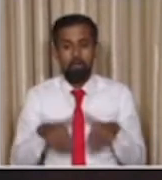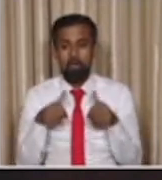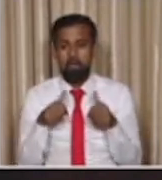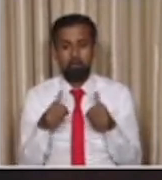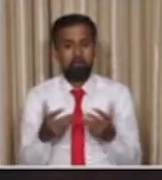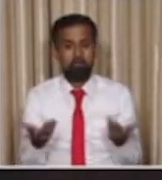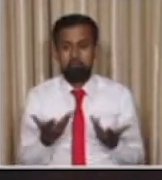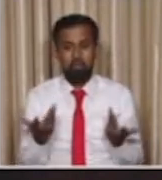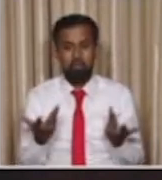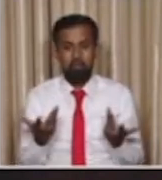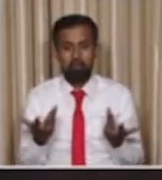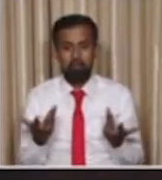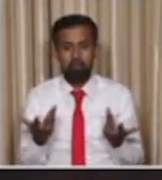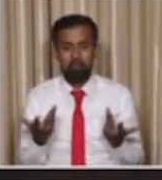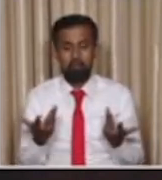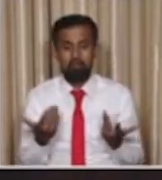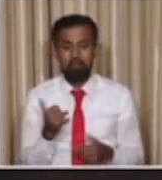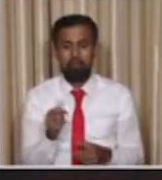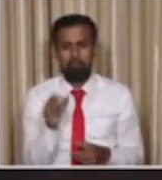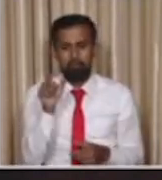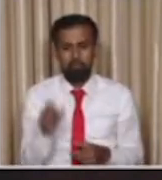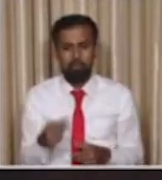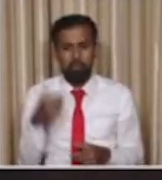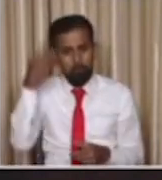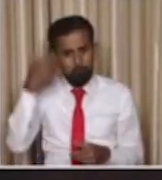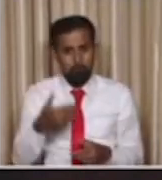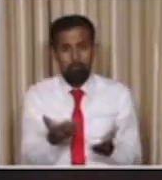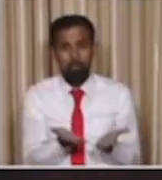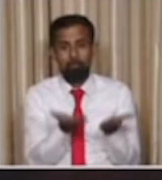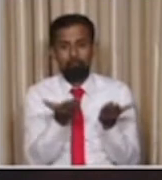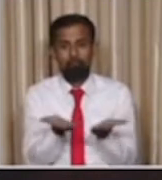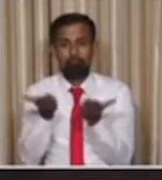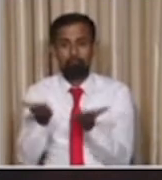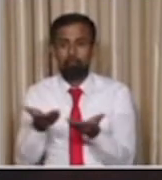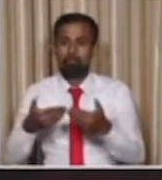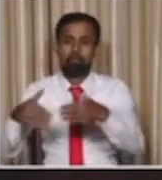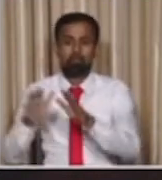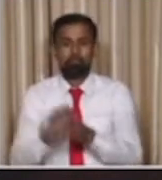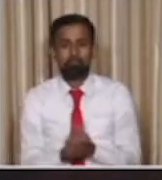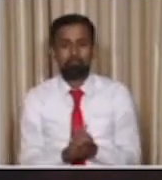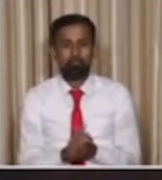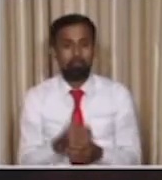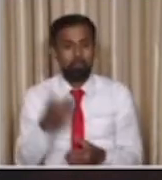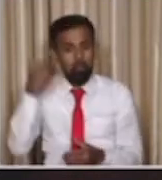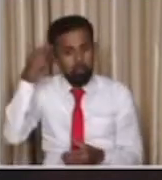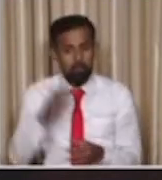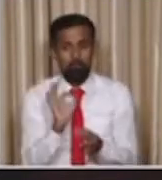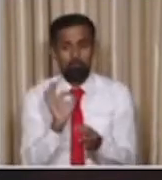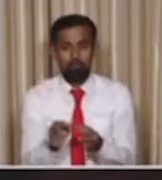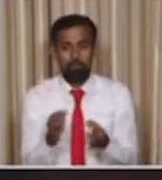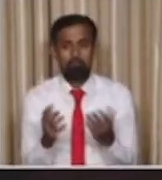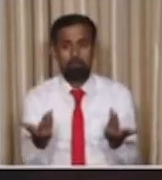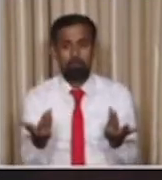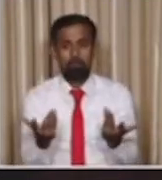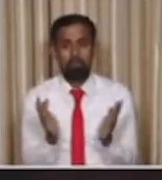පුළුවන්කමක් ලැබුණේ නැහැ පමණක් මිනිස්සුන්ගේ මිනිවල් ටික ගංගා අප්‍රිකේ පා කරා මිනිස්සුන්ගේ මලමිනිය ගිනි තියා ගන්න විදියක් තිබෙන්නේ